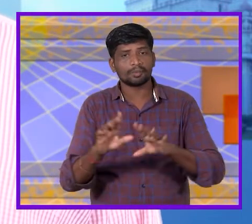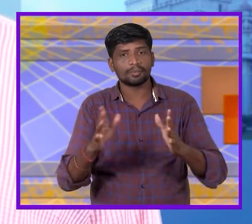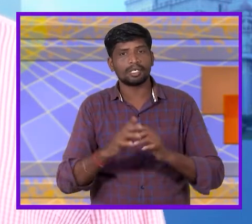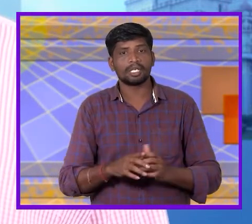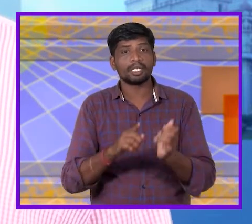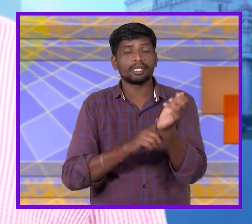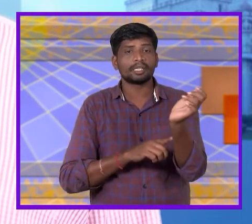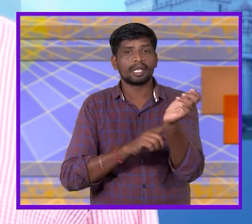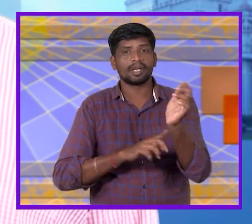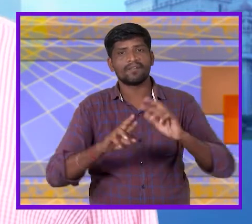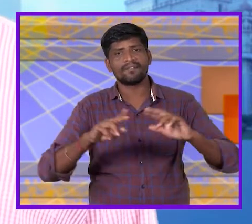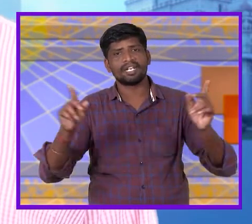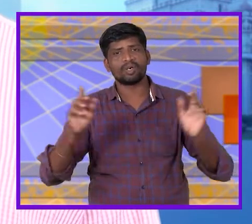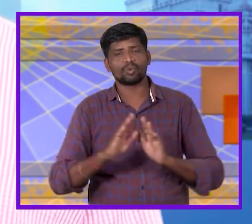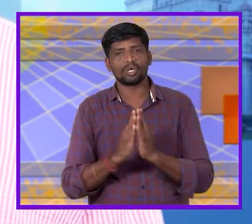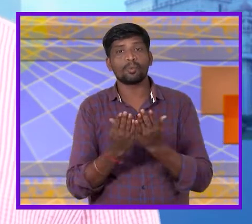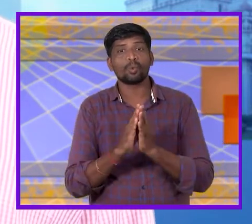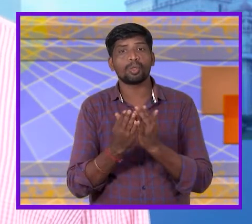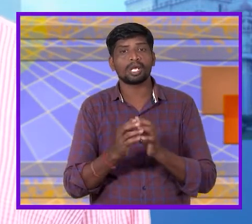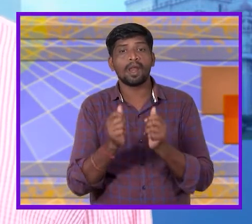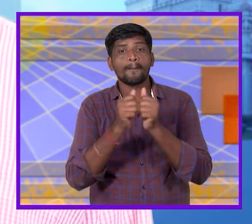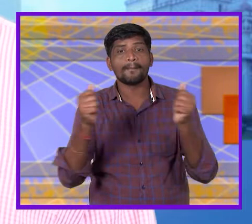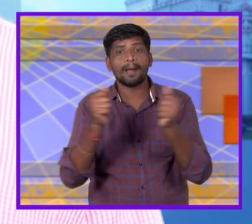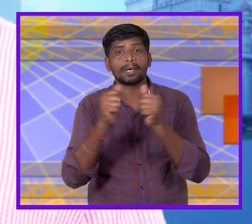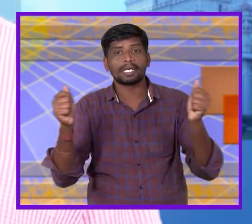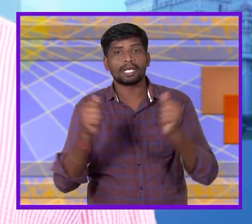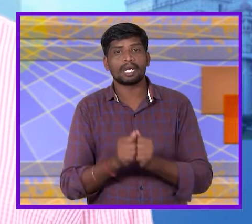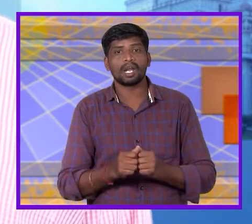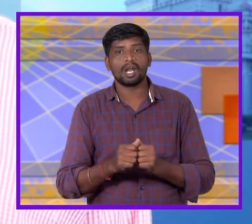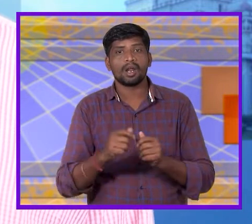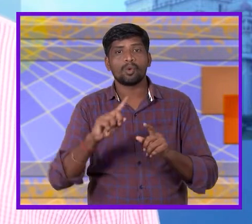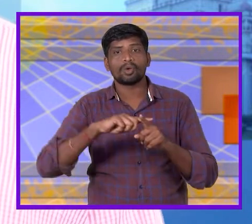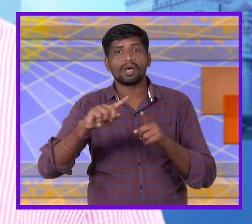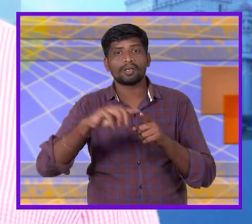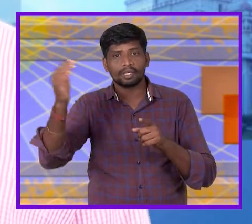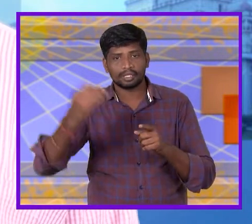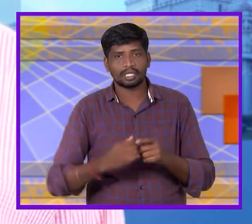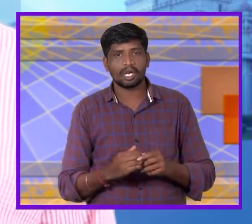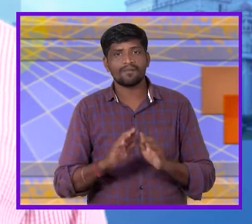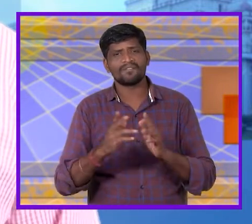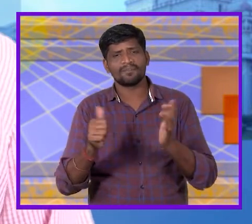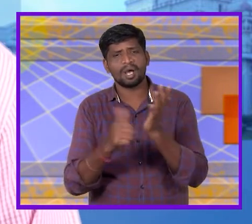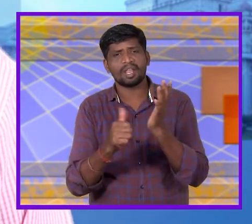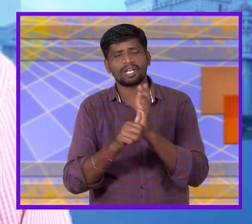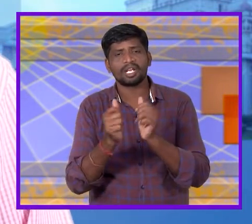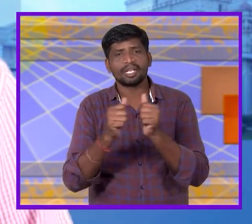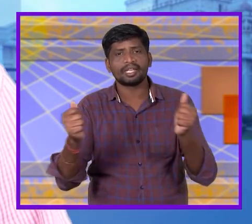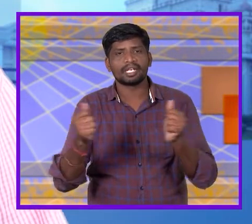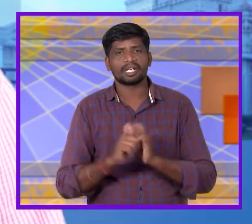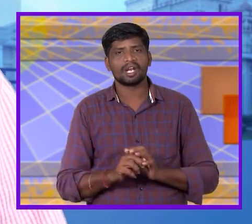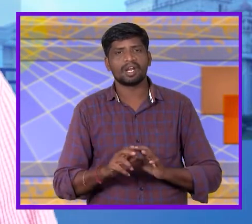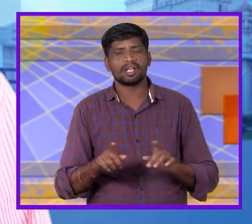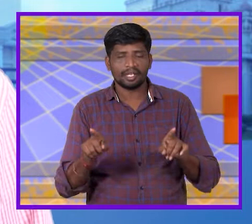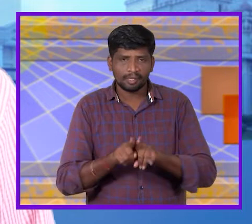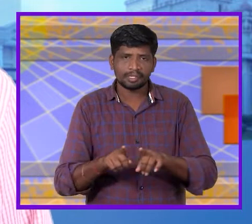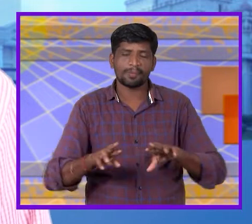இந்தியாவில் வெளியாகக்கூடிய நாளிதழ்கள், வார இதழ்கள், பருவ இதழ்கள் என்று